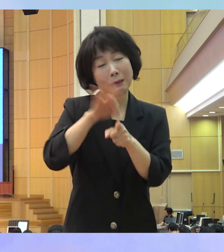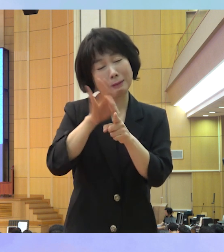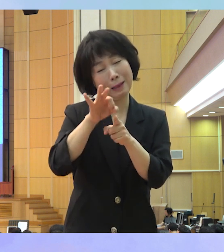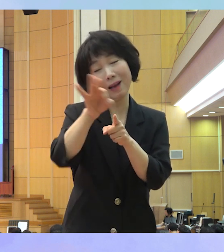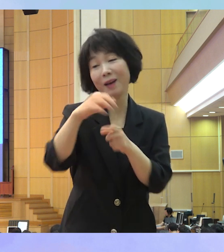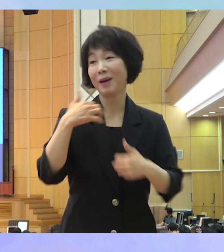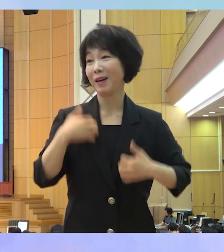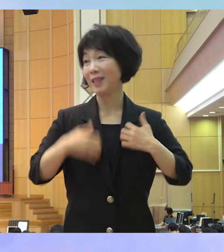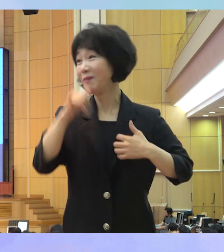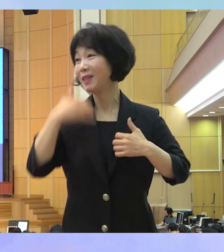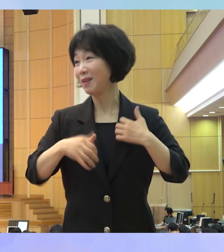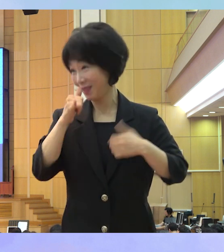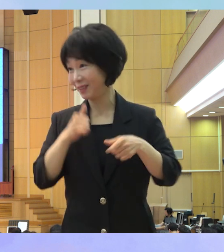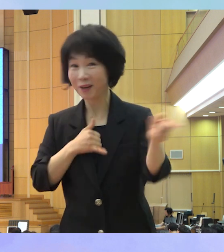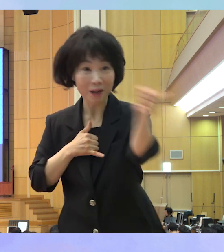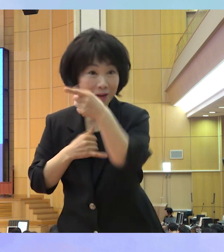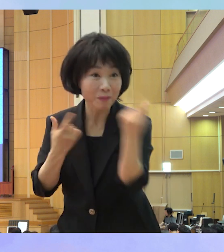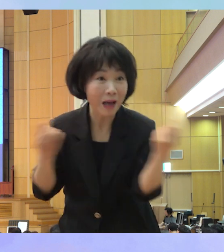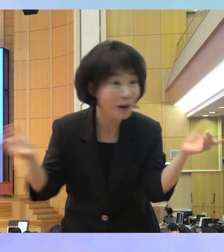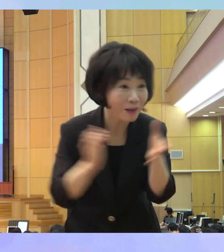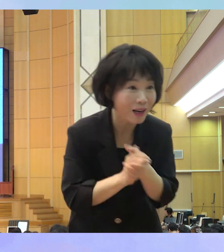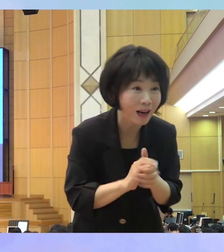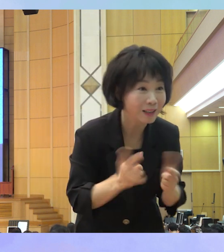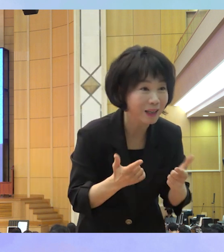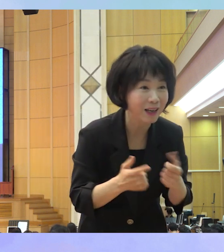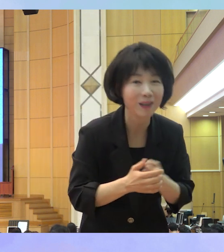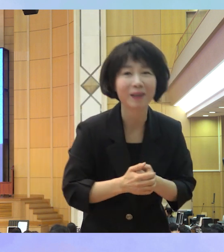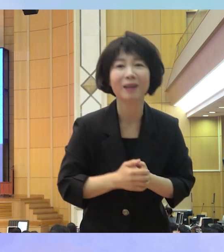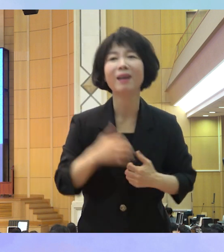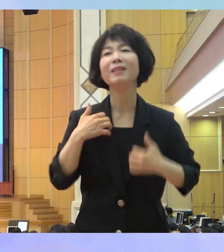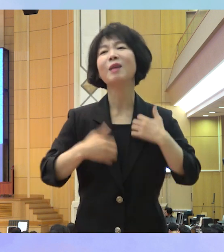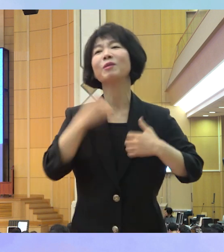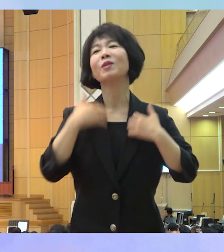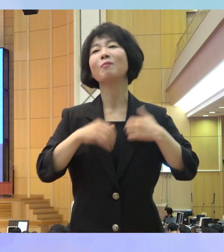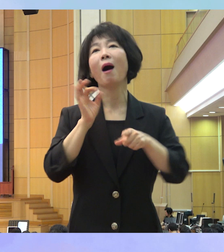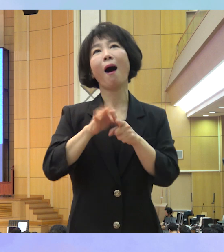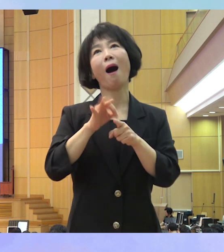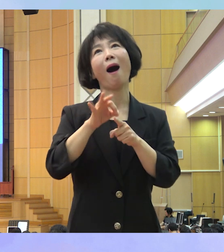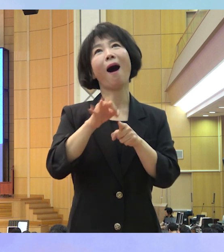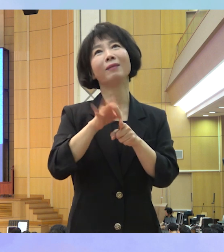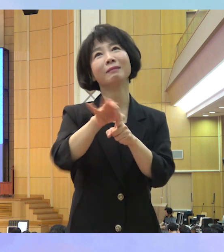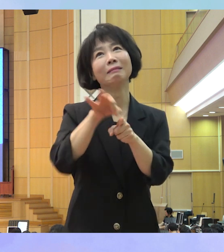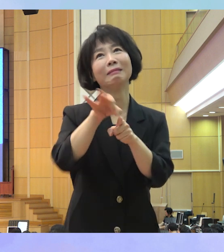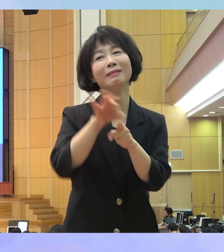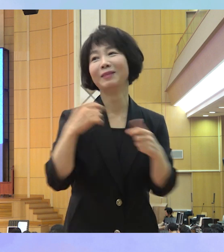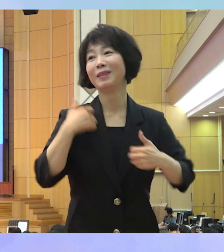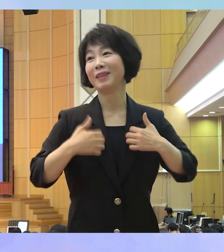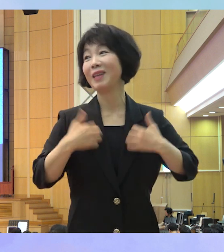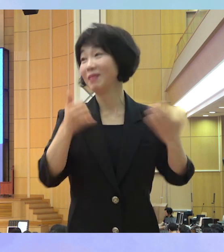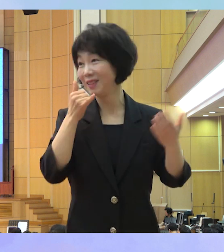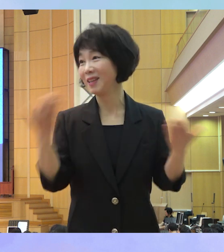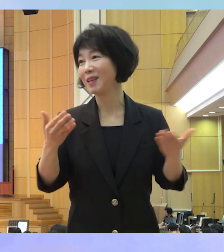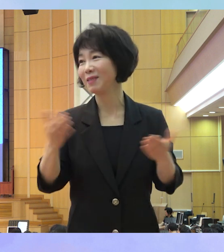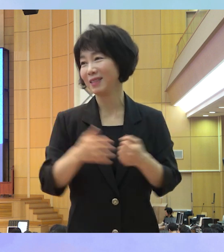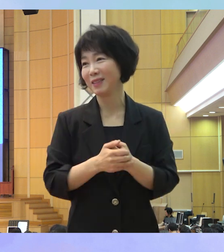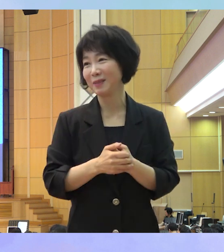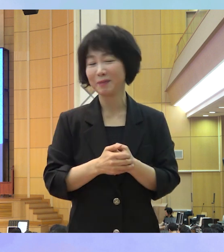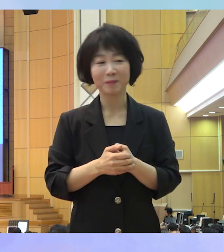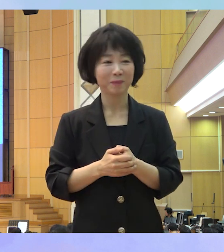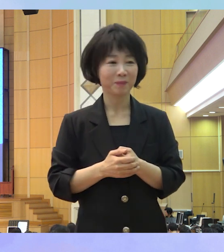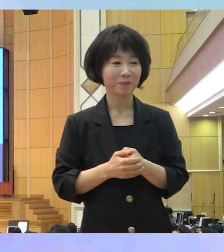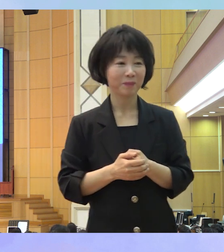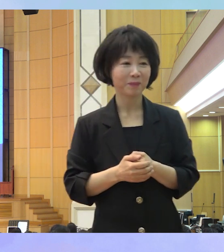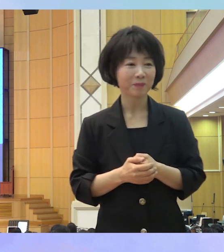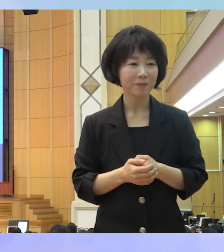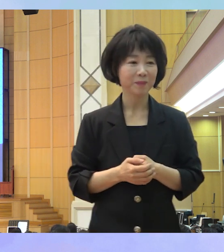예를 들어서 이런 친구가 있다고 생각해 보세요. 야, 있잖아, 오늘 무슨 일이 있었어. 근데 이제 옆에 있는 친구가 이렇게 얘기하는 거야. 아, 이게